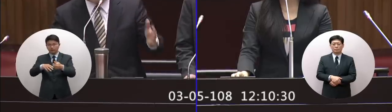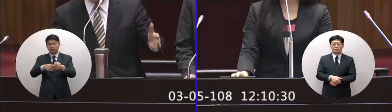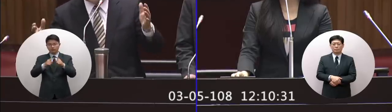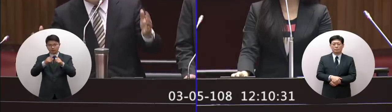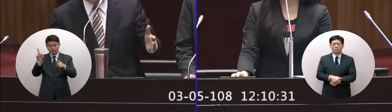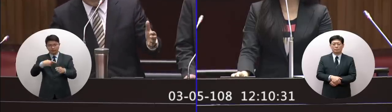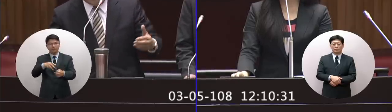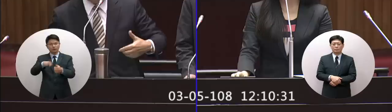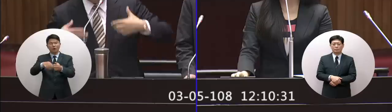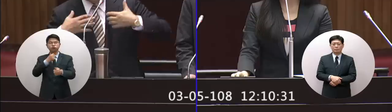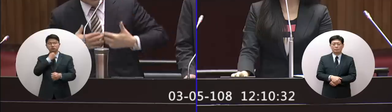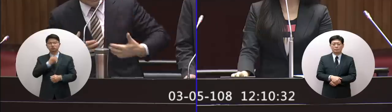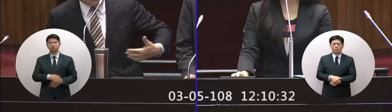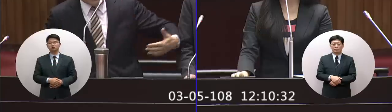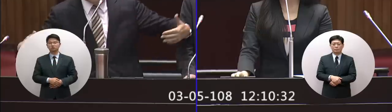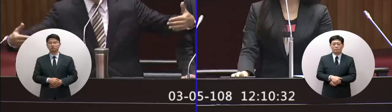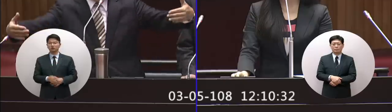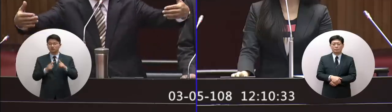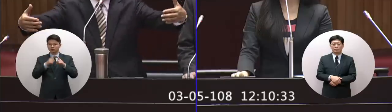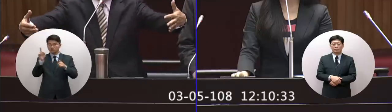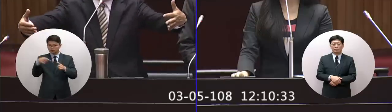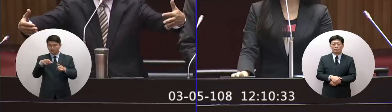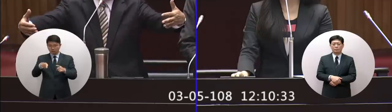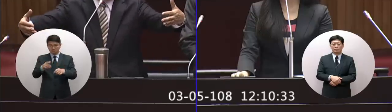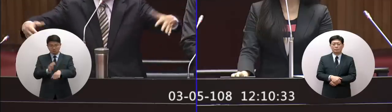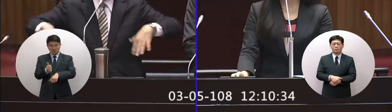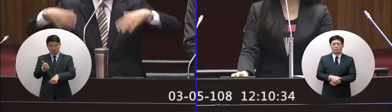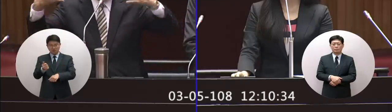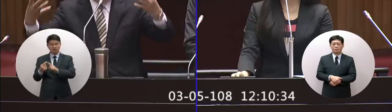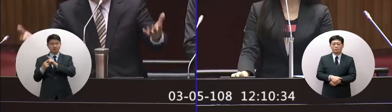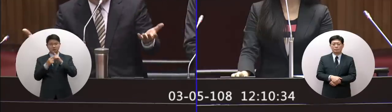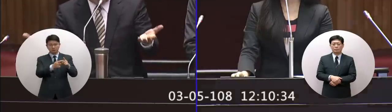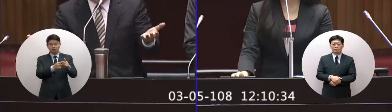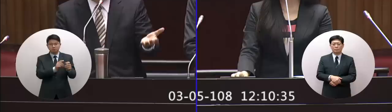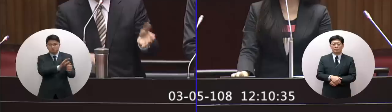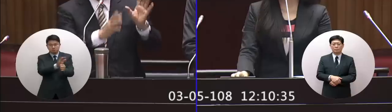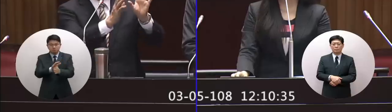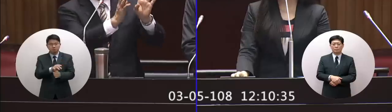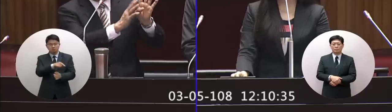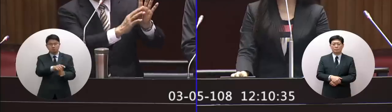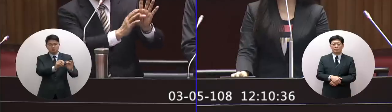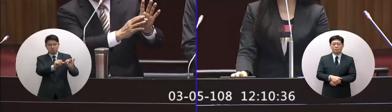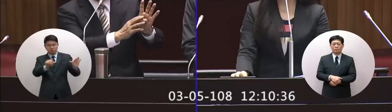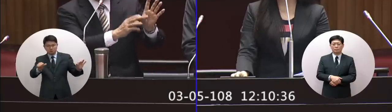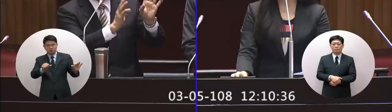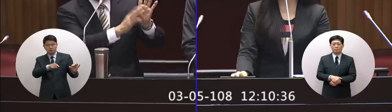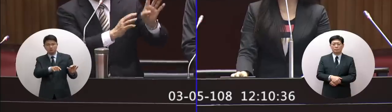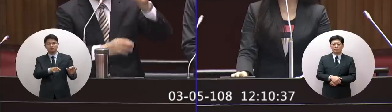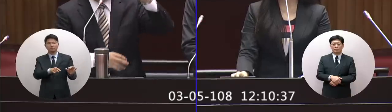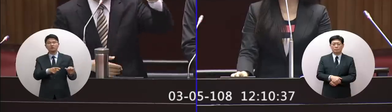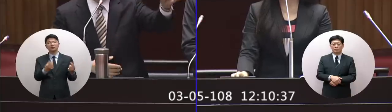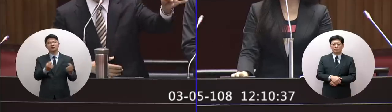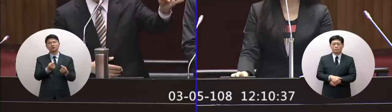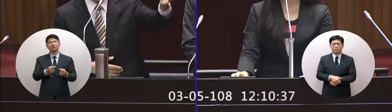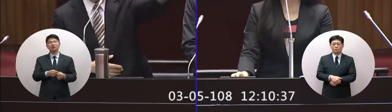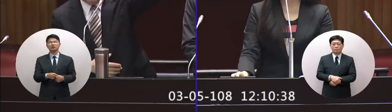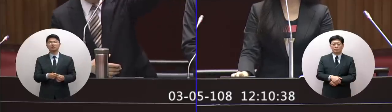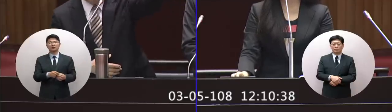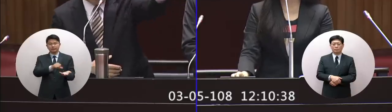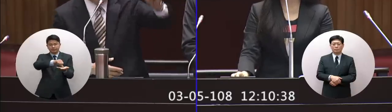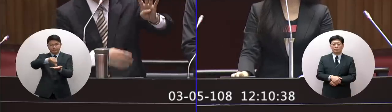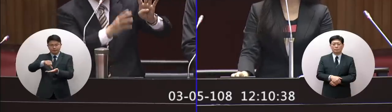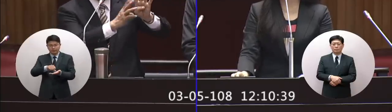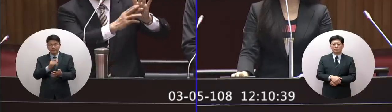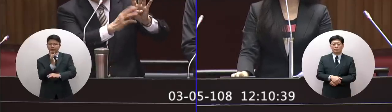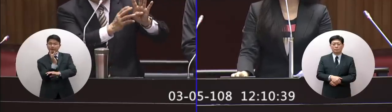而让这些人才真正能在这一块土地上获得很大的，包括苗木，就